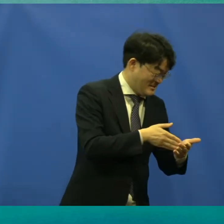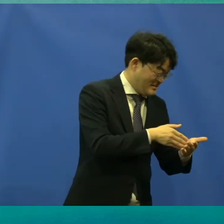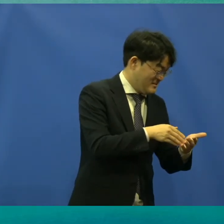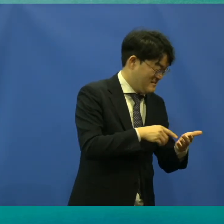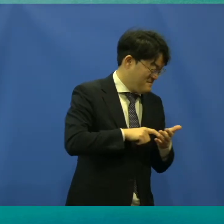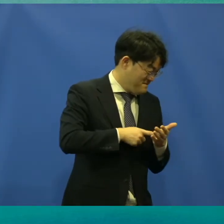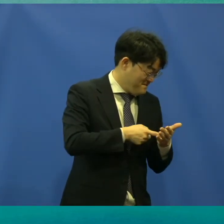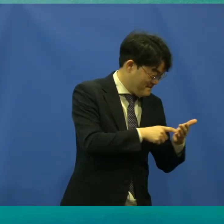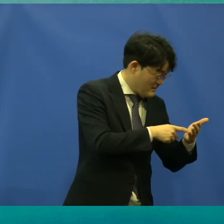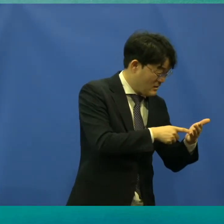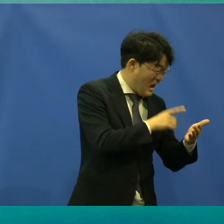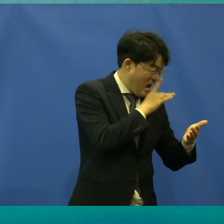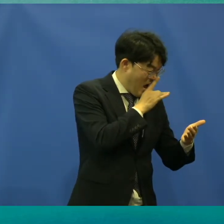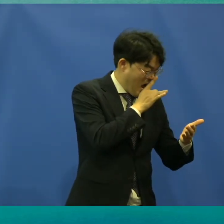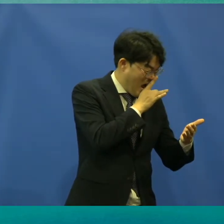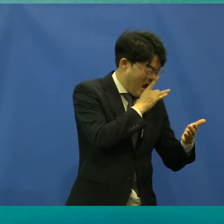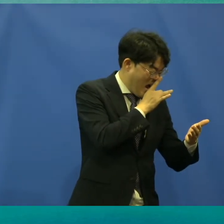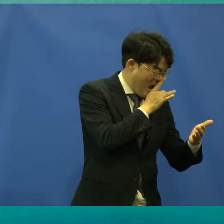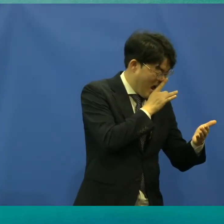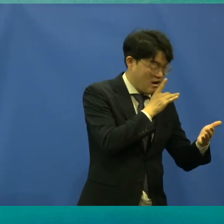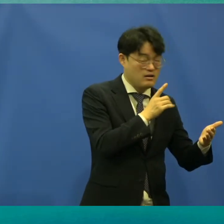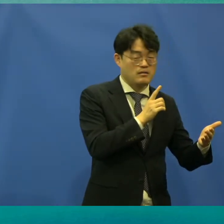하나님이 안 되게 하시면 안 되는 겁니다.